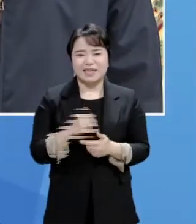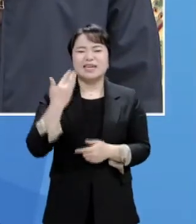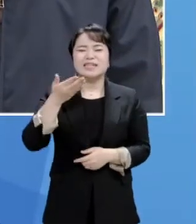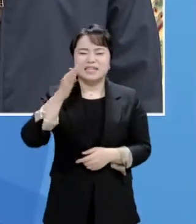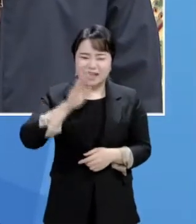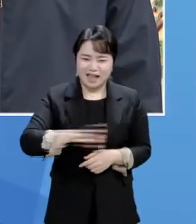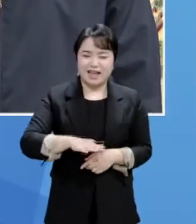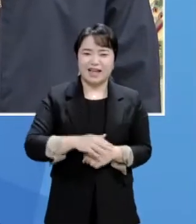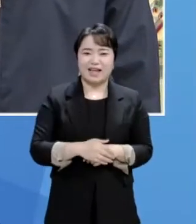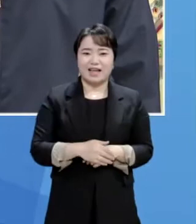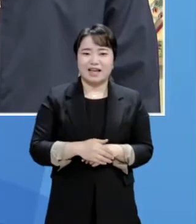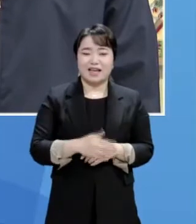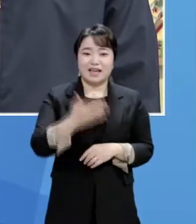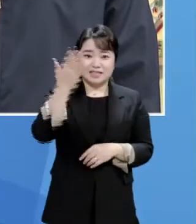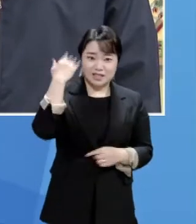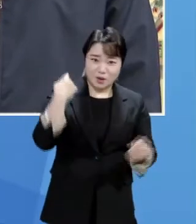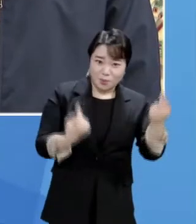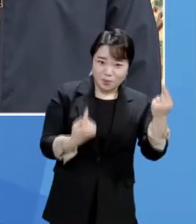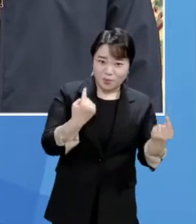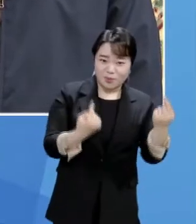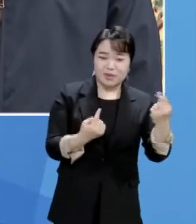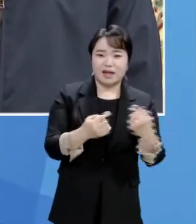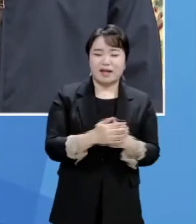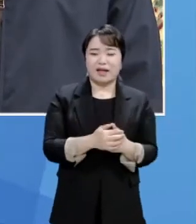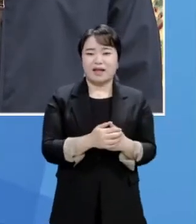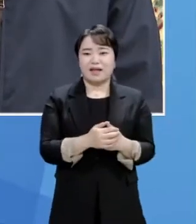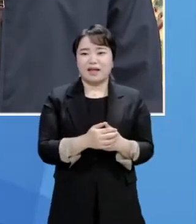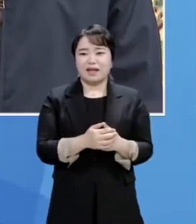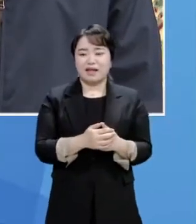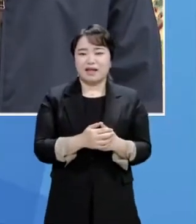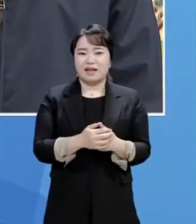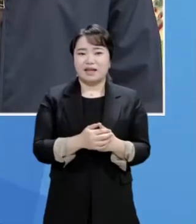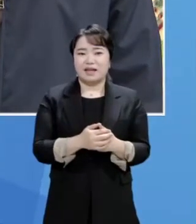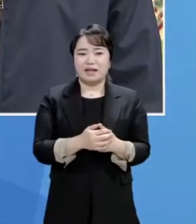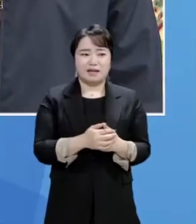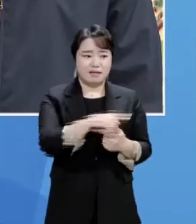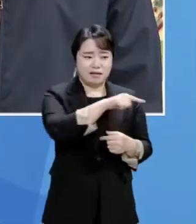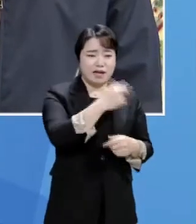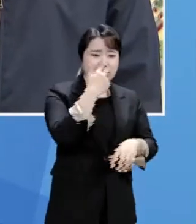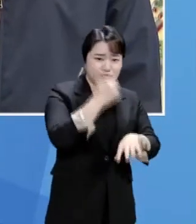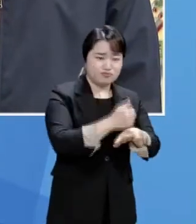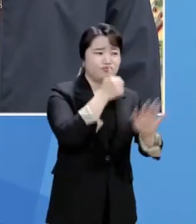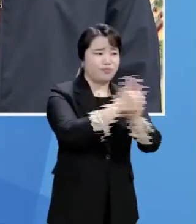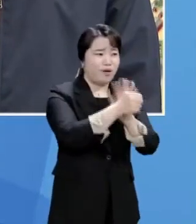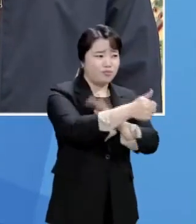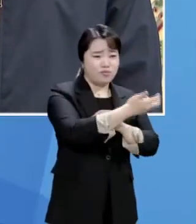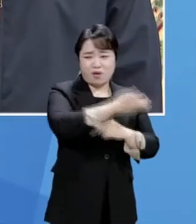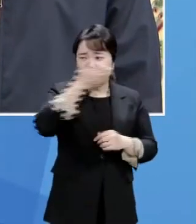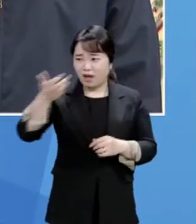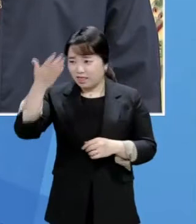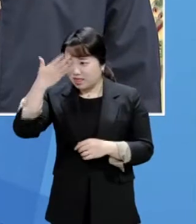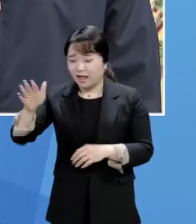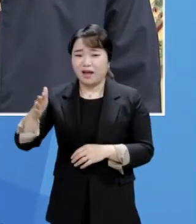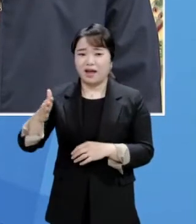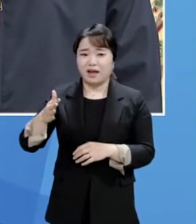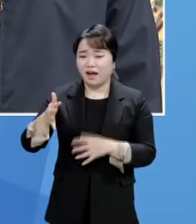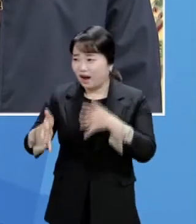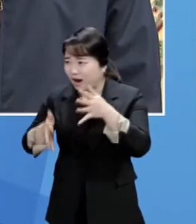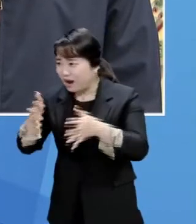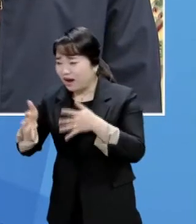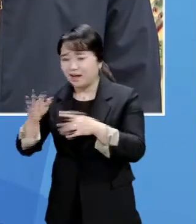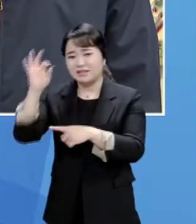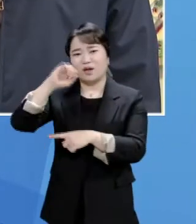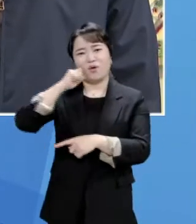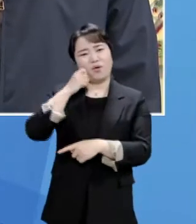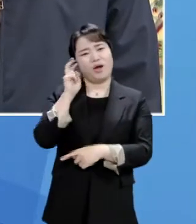그렇지만 지난번보다는 아무래도 이제 위치가 바뀌니까 우리 시민들이 좀 찾기 어려울 수 있을